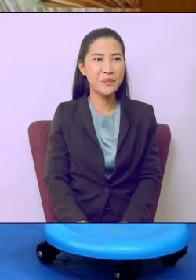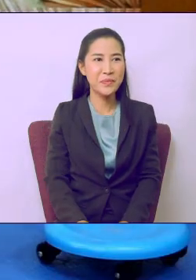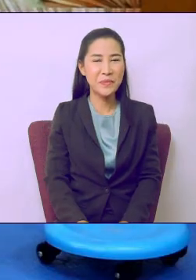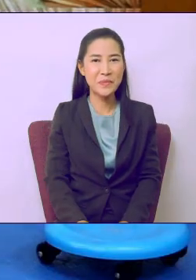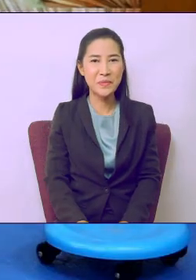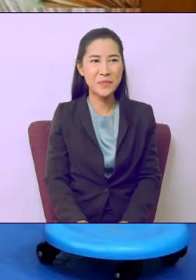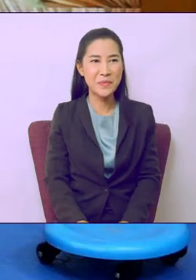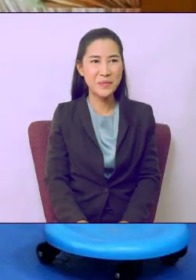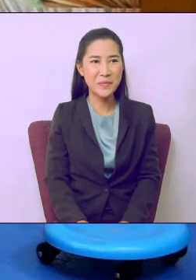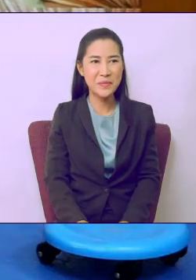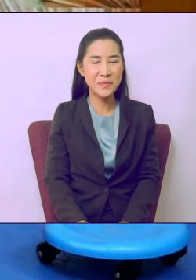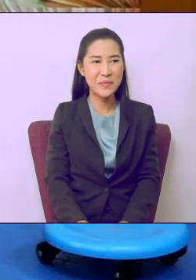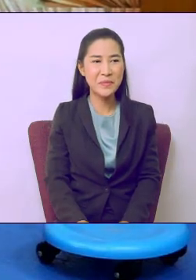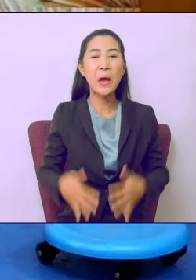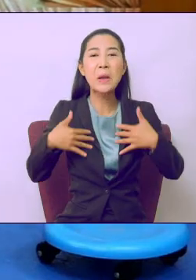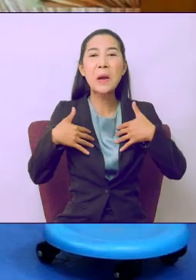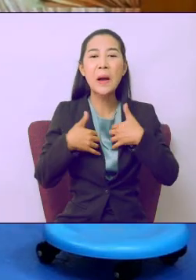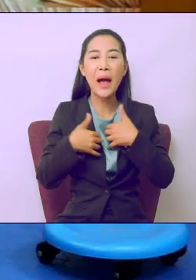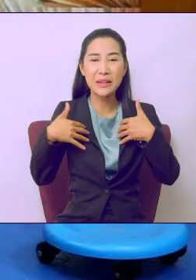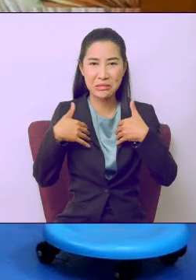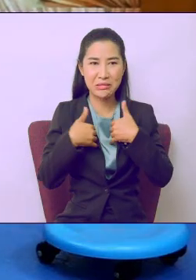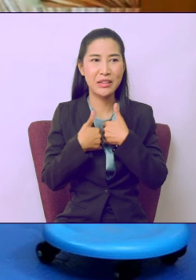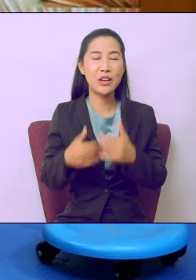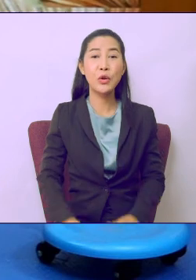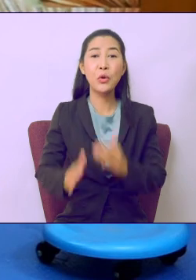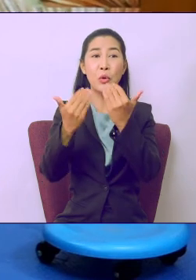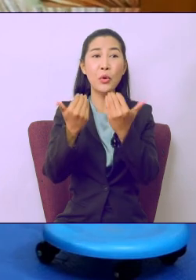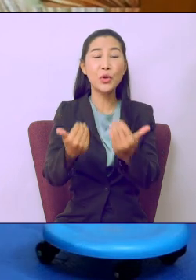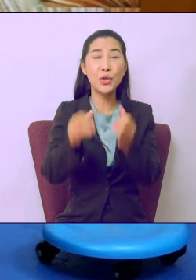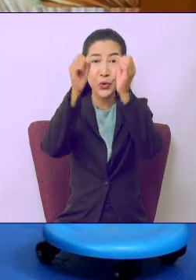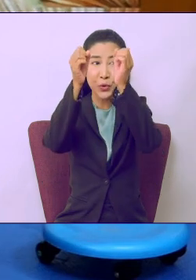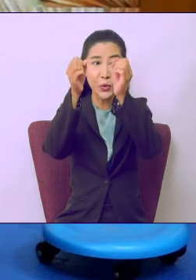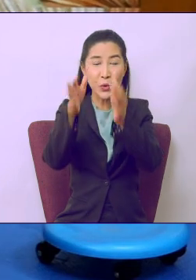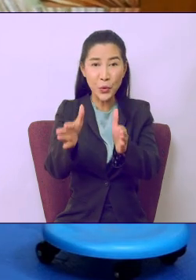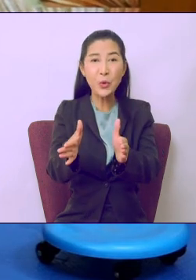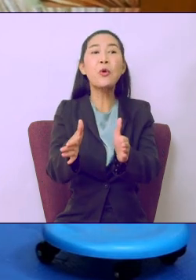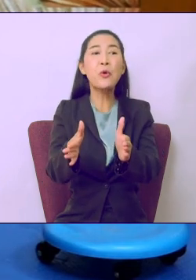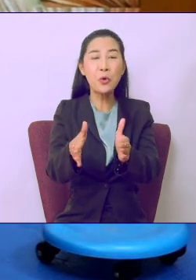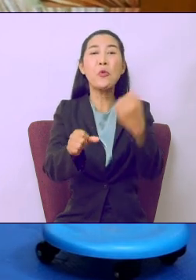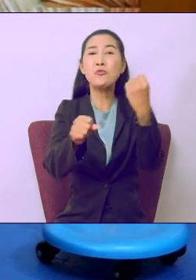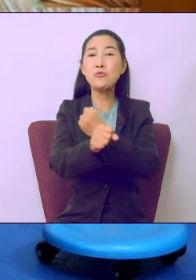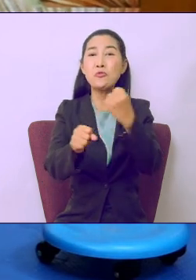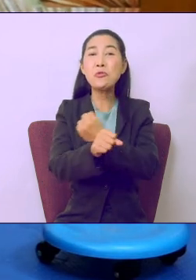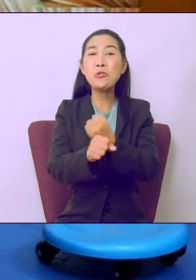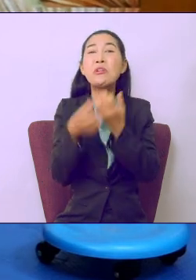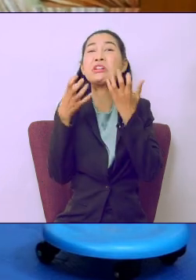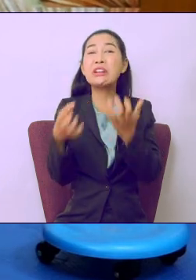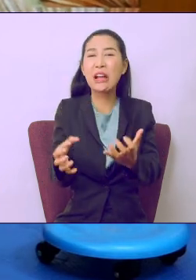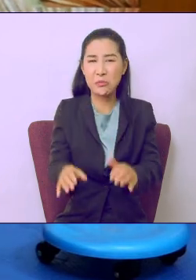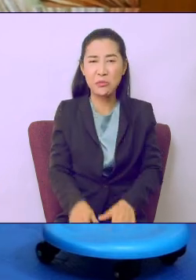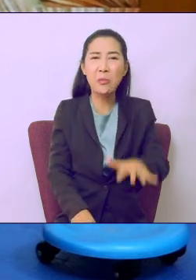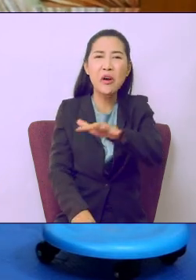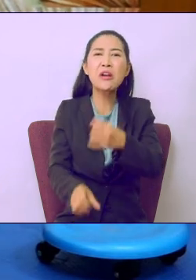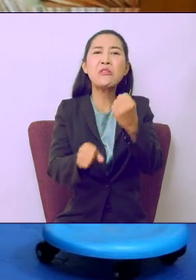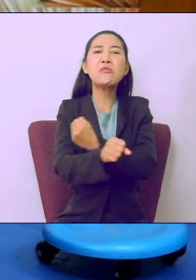อเบรกก่อนเบกก่อนอ่าเหนื่อยเหื่อๆๆๆวันนี้วันนี้โดนครูอะไรนะจับมาใช้แรงเยอะเกินปกติฝึก